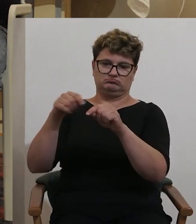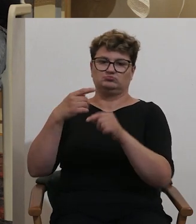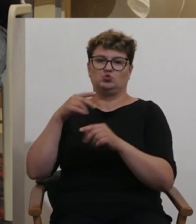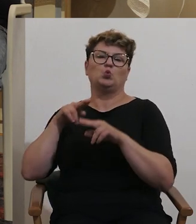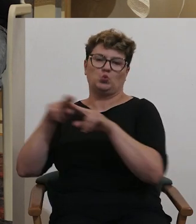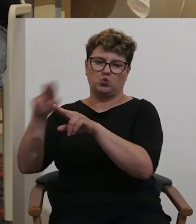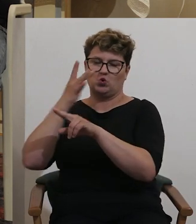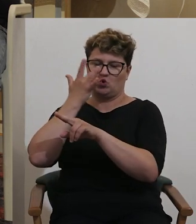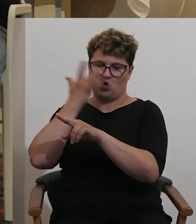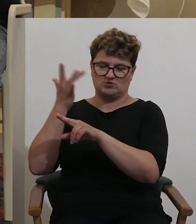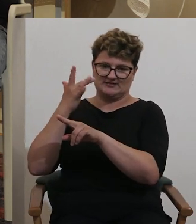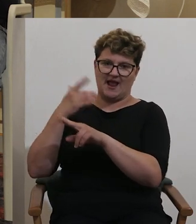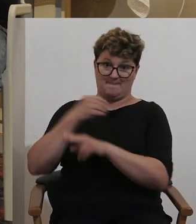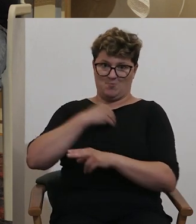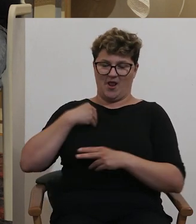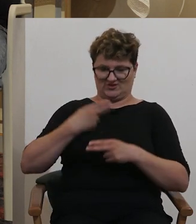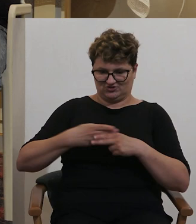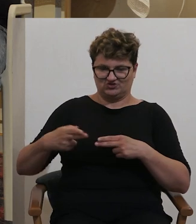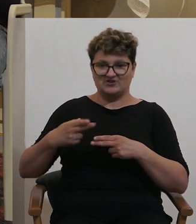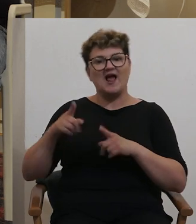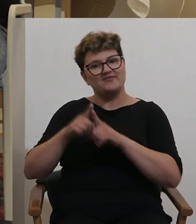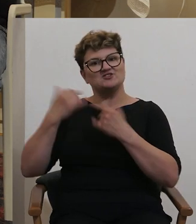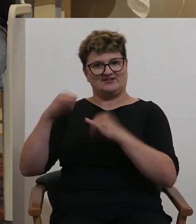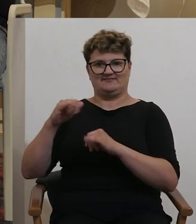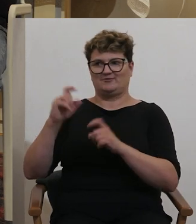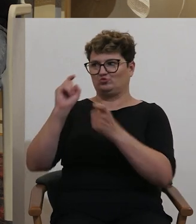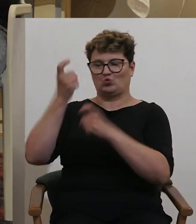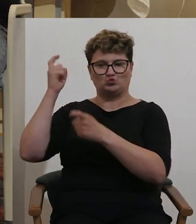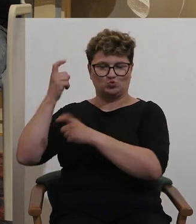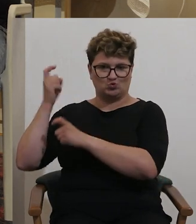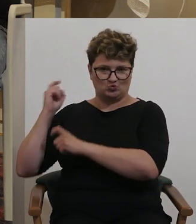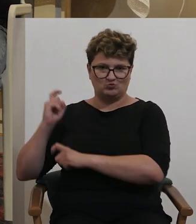Sowietów Polacy, ale też inne obce formacje,